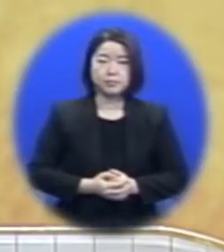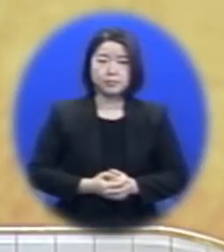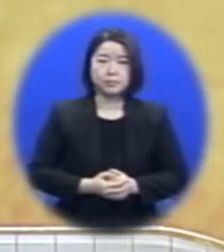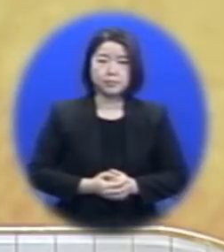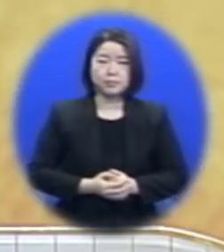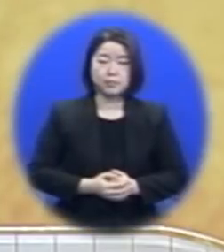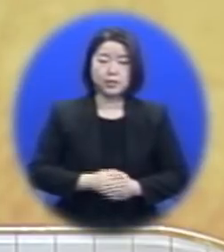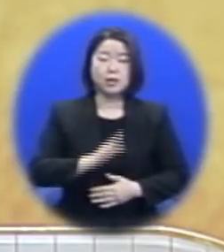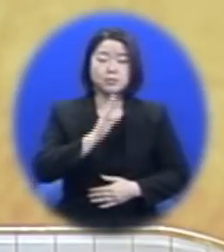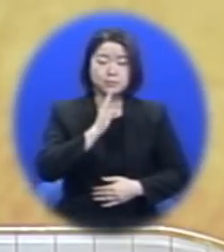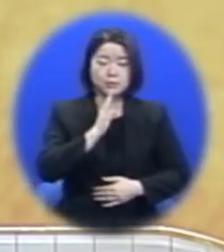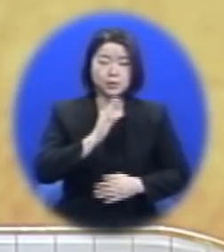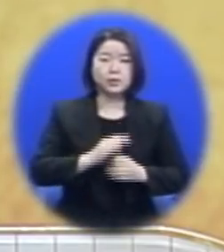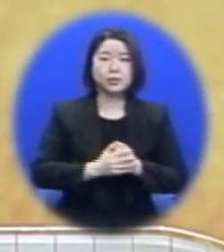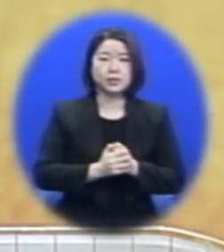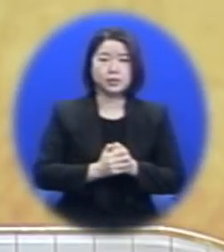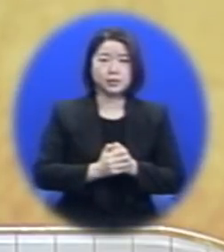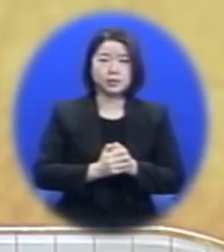물론